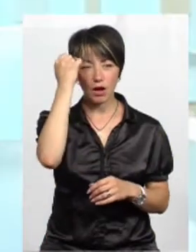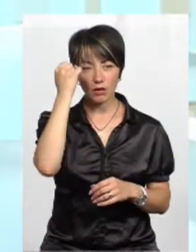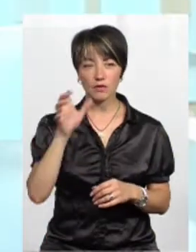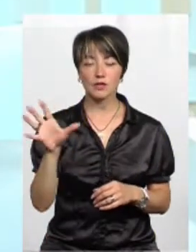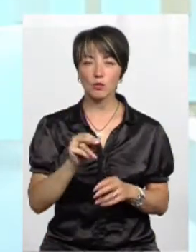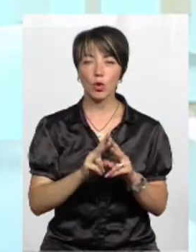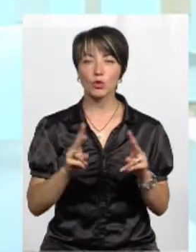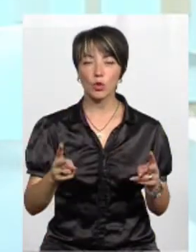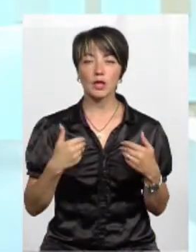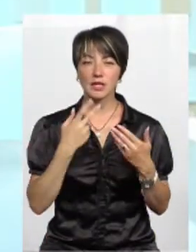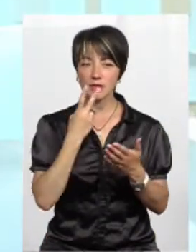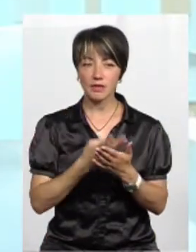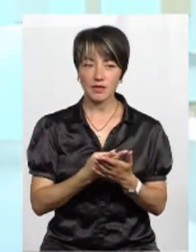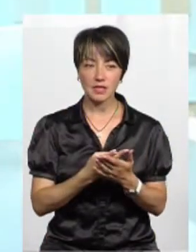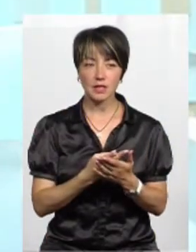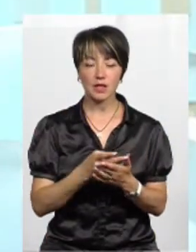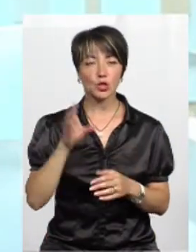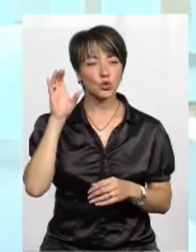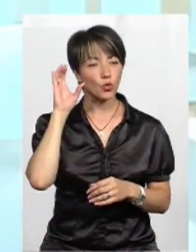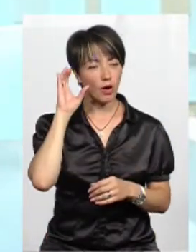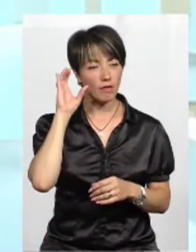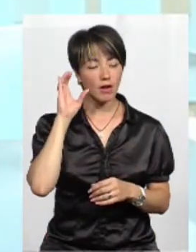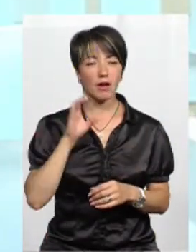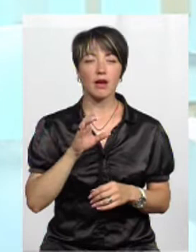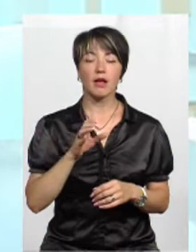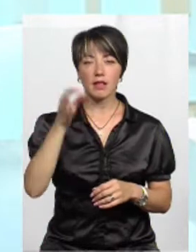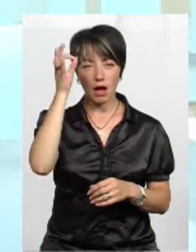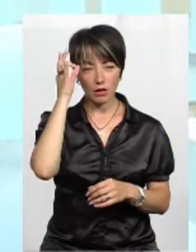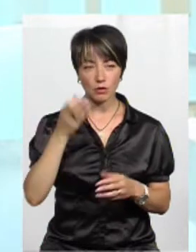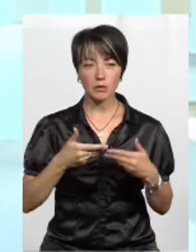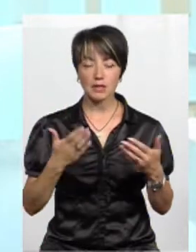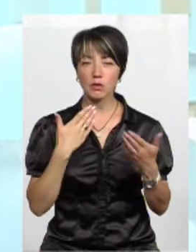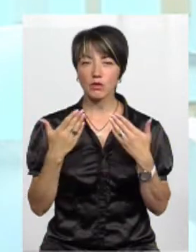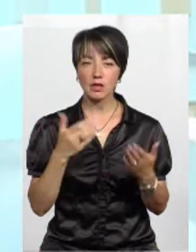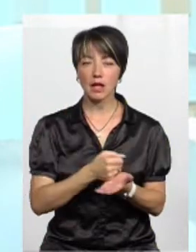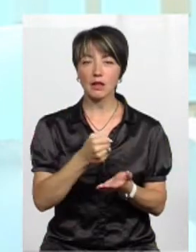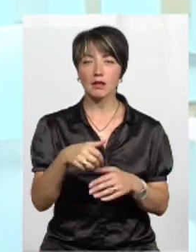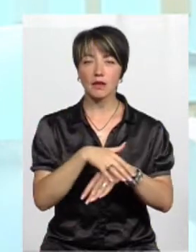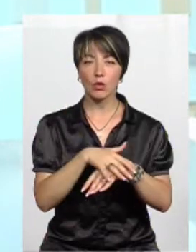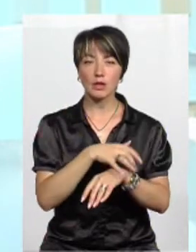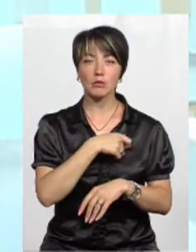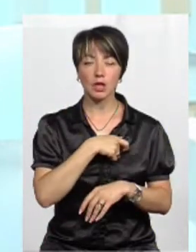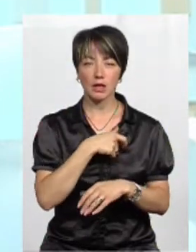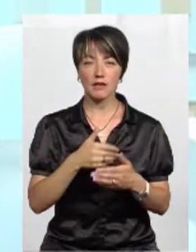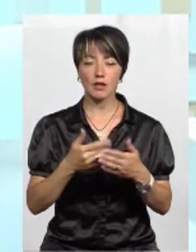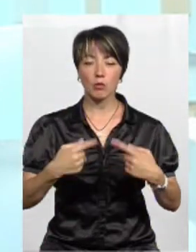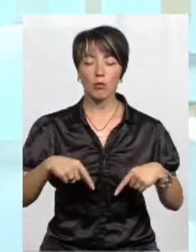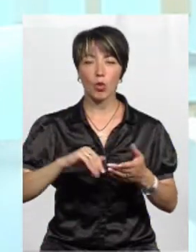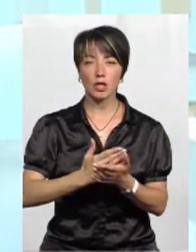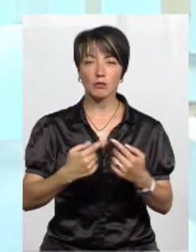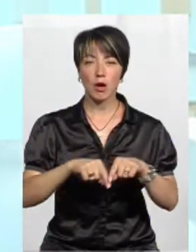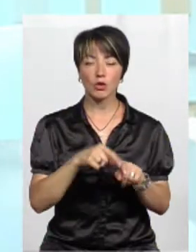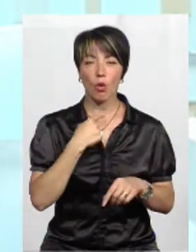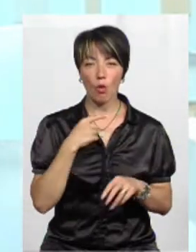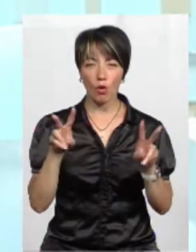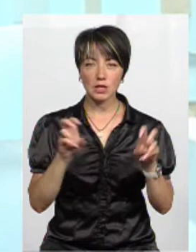Дякую всім, хто нас дивився і слухав. І нагадую, що ми спілкувалися із кандидатом у народні депутати від політичної